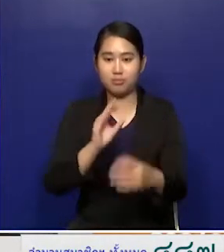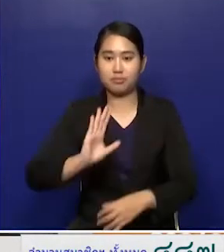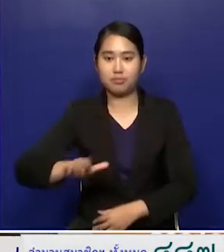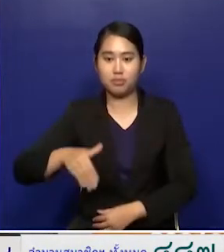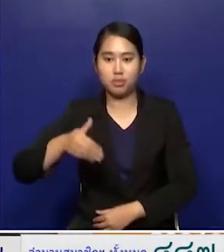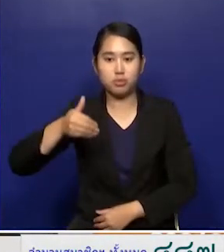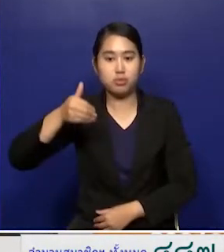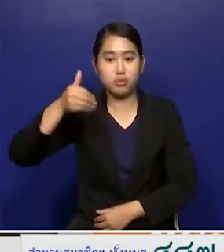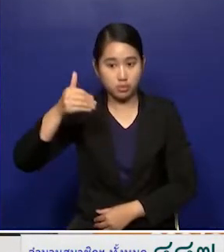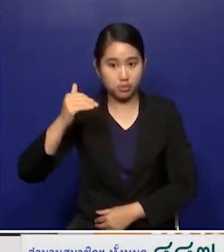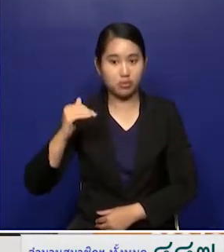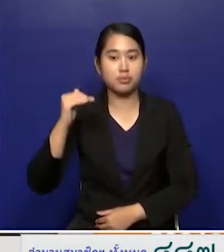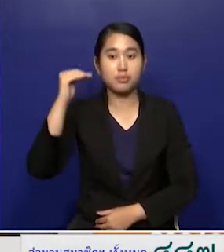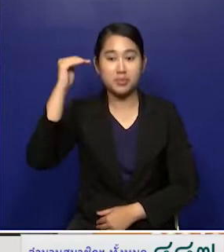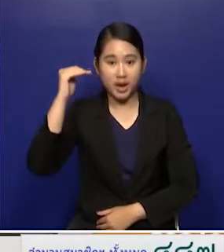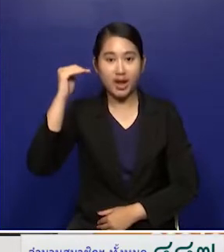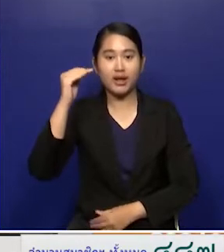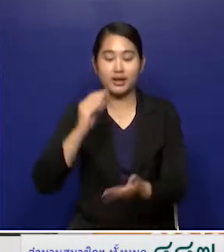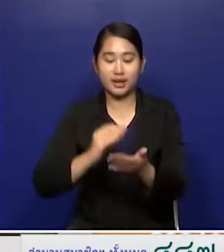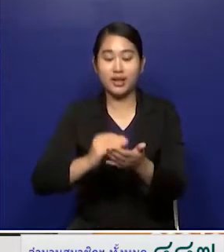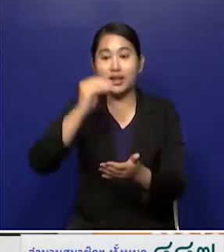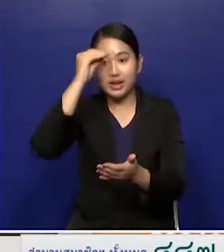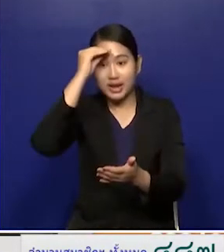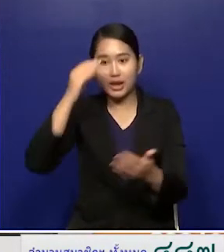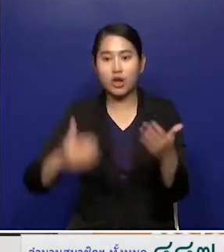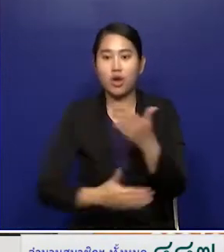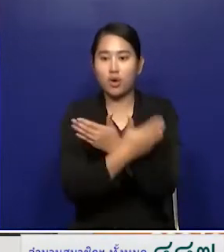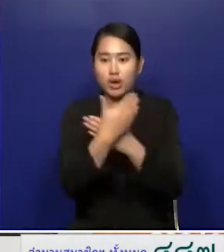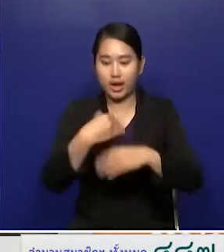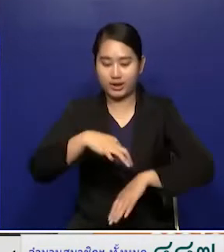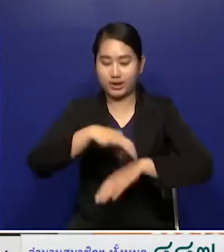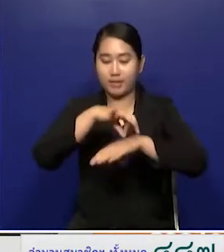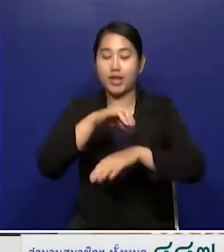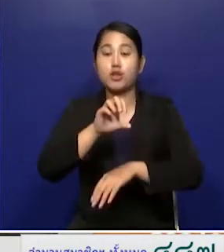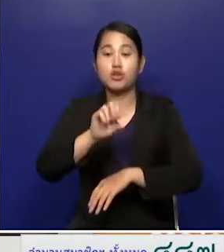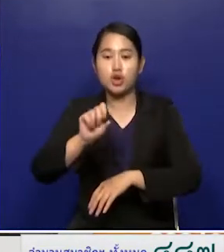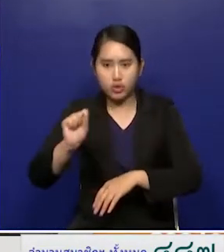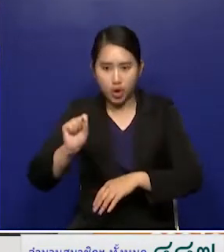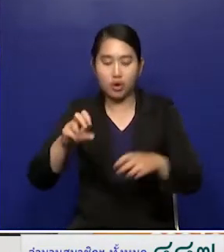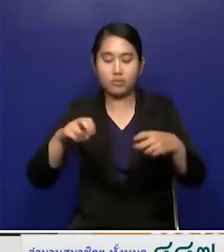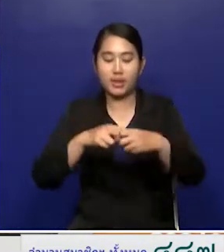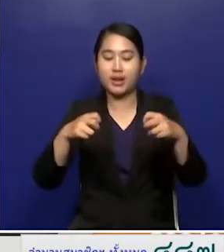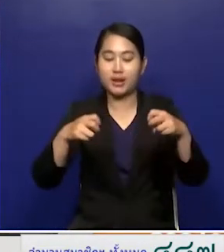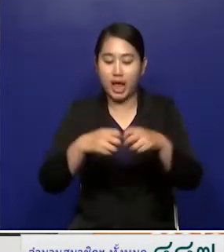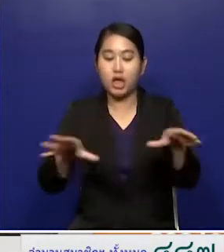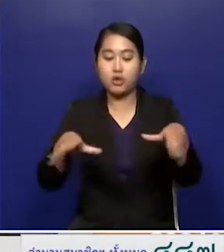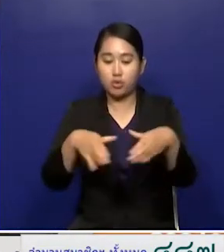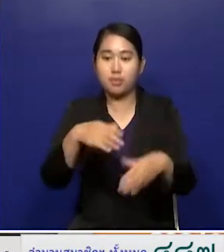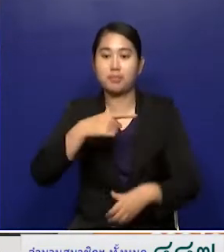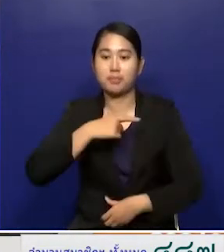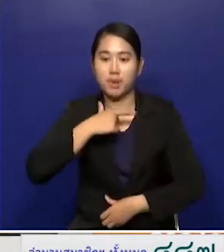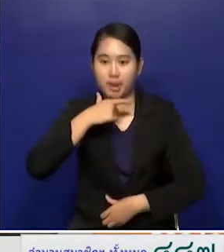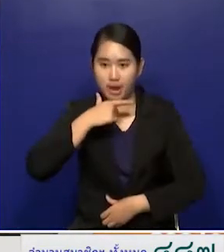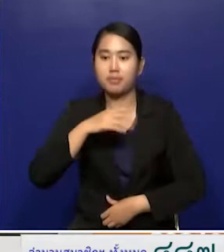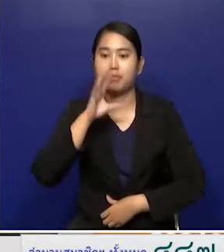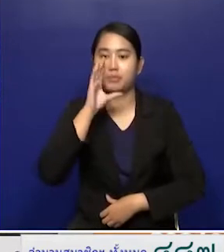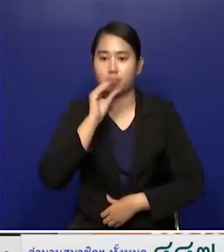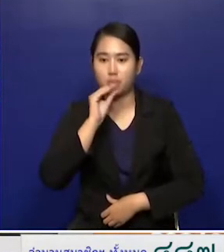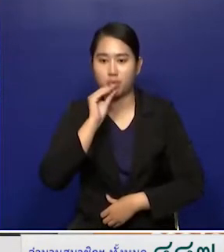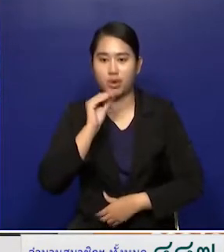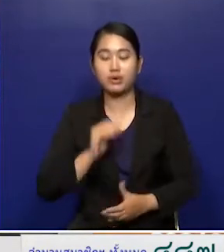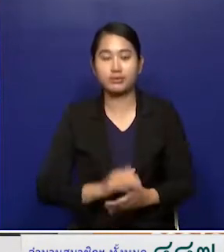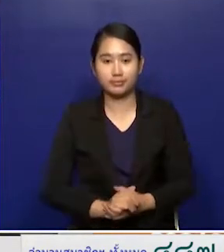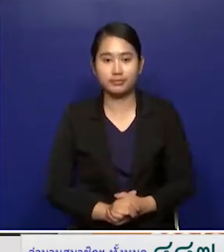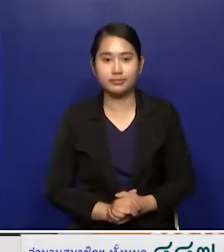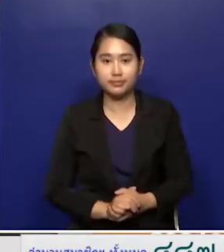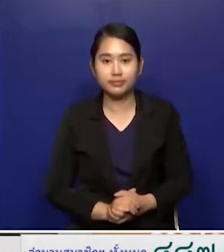ึษาที่ดีและได้มีโอกาสเป็ผู้แทนลาสดอล ได้มาพูดถงปญหาของพี่น้องกุมชาติพันธ์แทนกับพี่น้องทุกข้าง